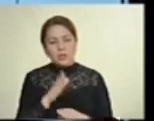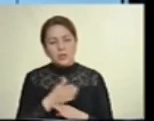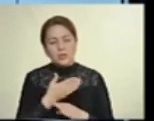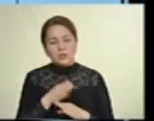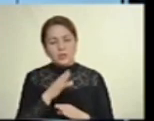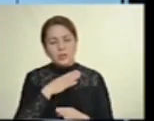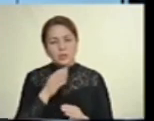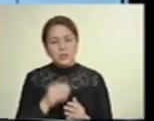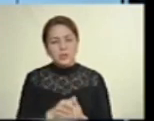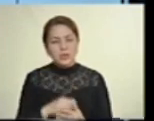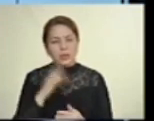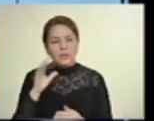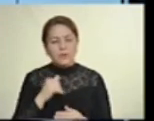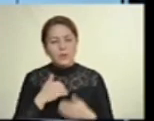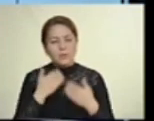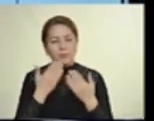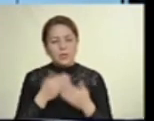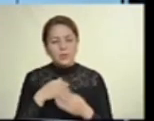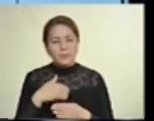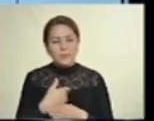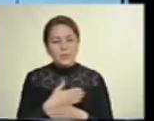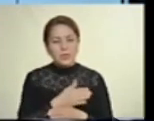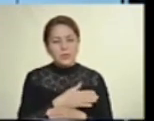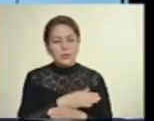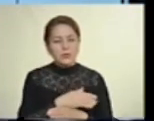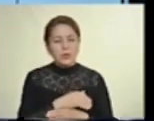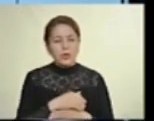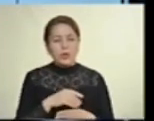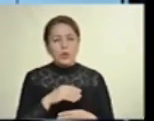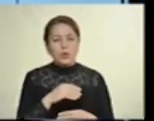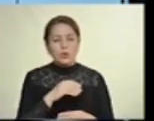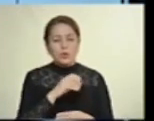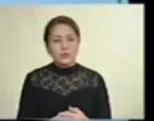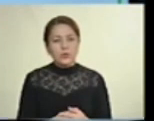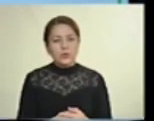bo'ladi. Va mana baliqlarda yon chizig'i.